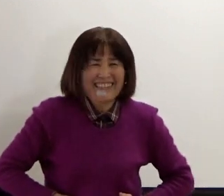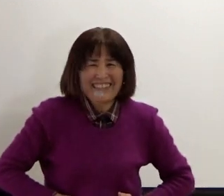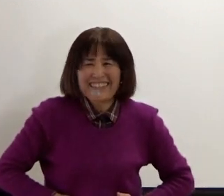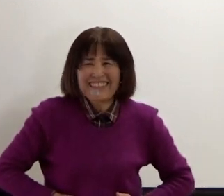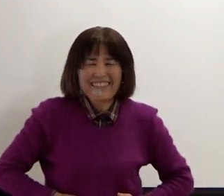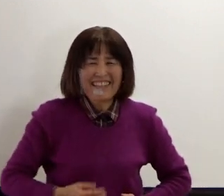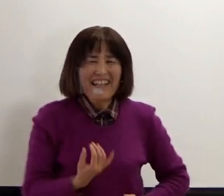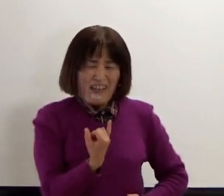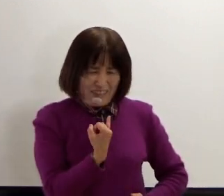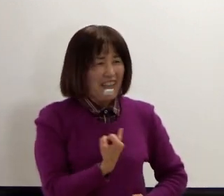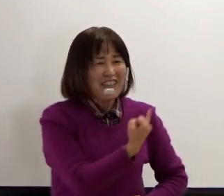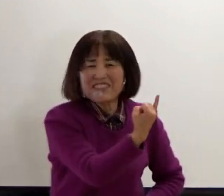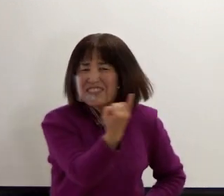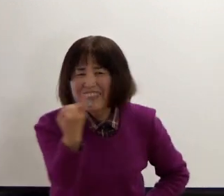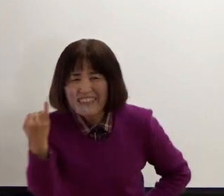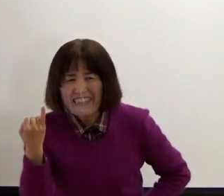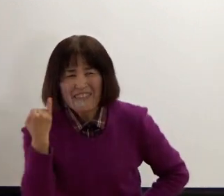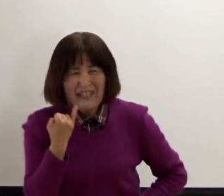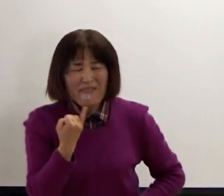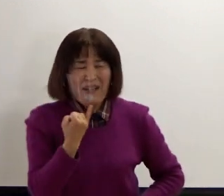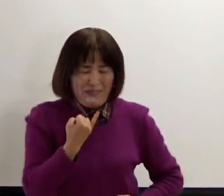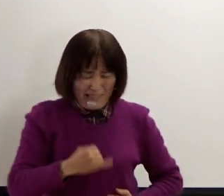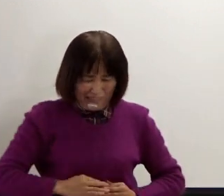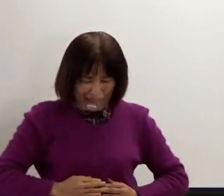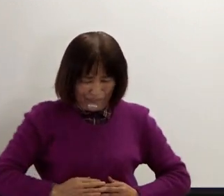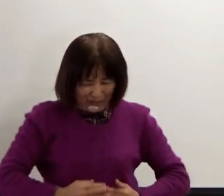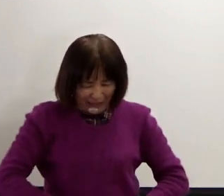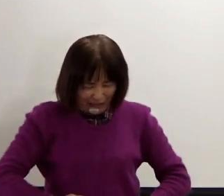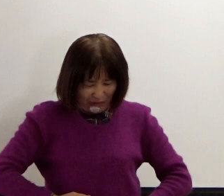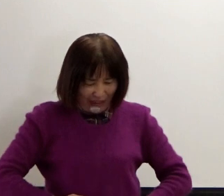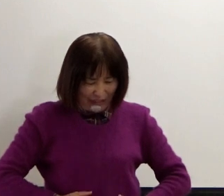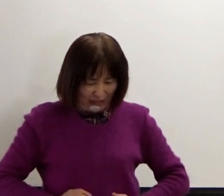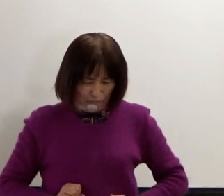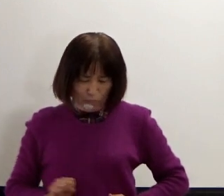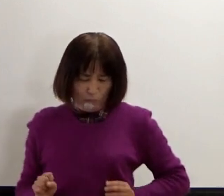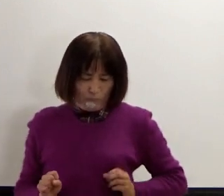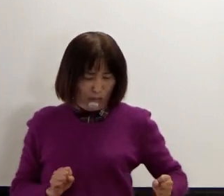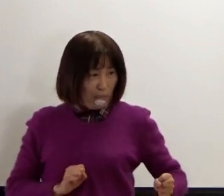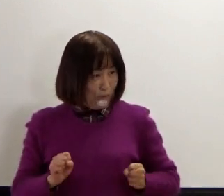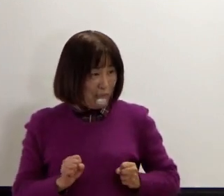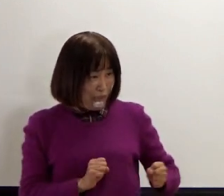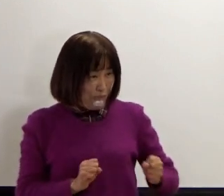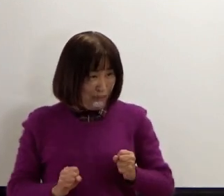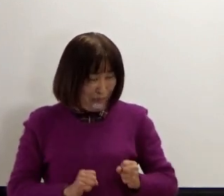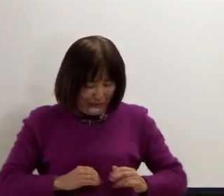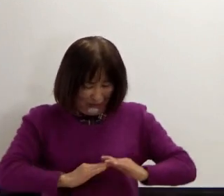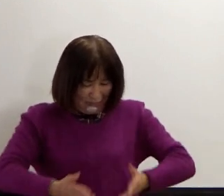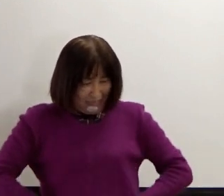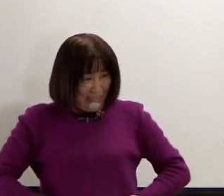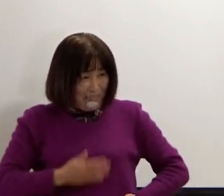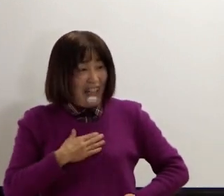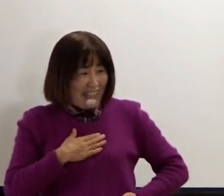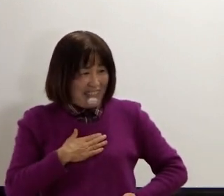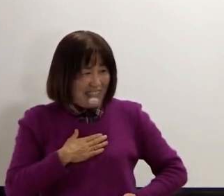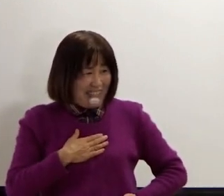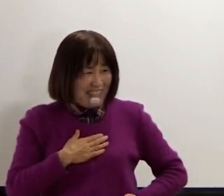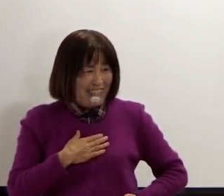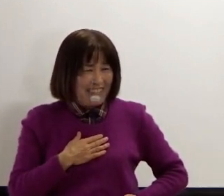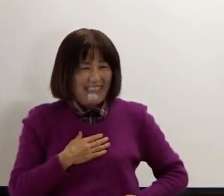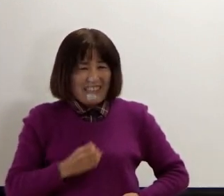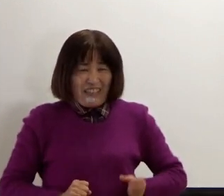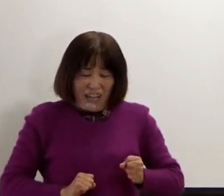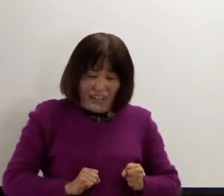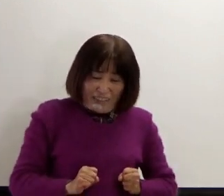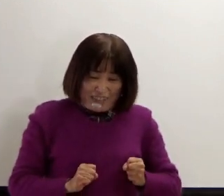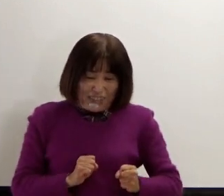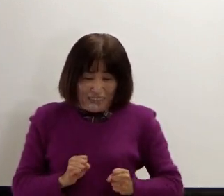の僕も覚え全然、まあ、僕も覚えてないとかあれですけども、でもその赤ちゃんが踊るタイミングを選んでるん